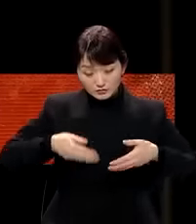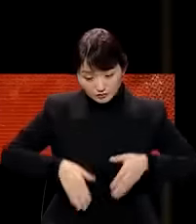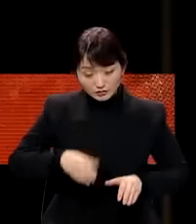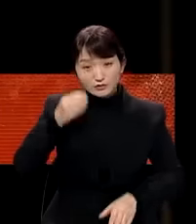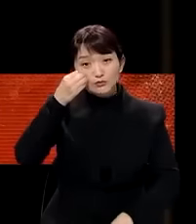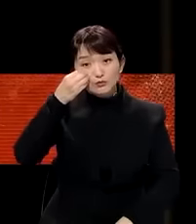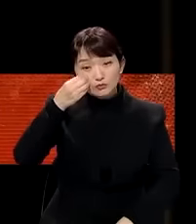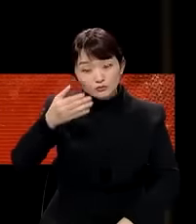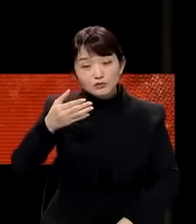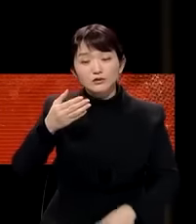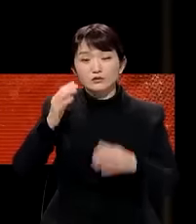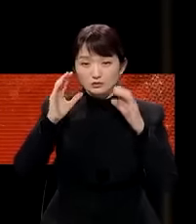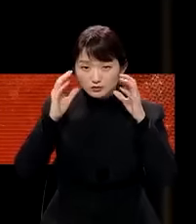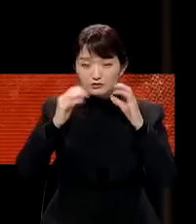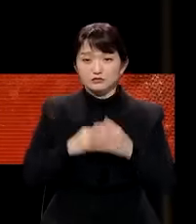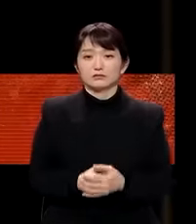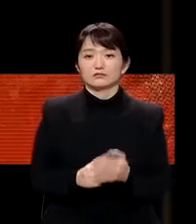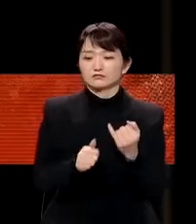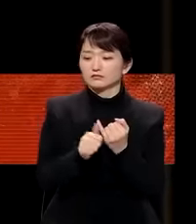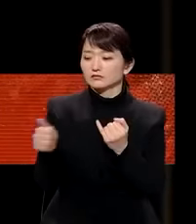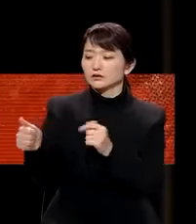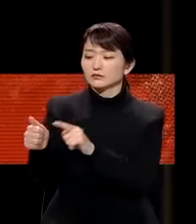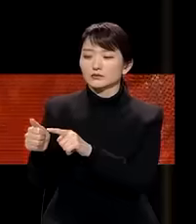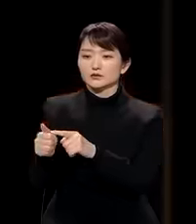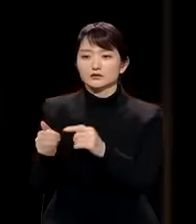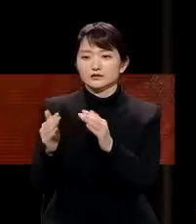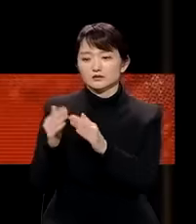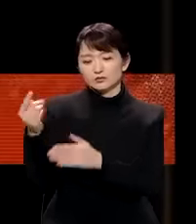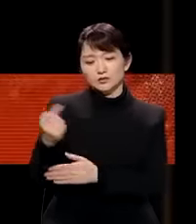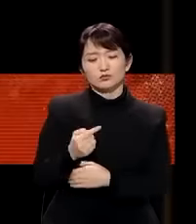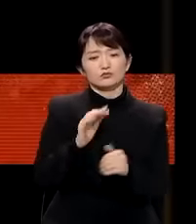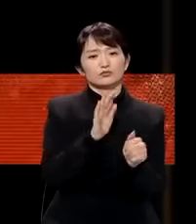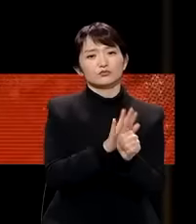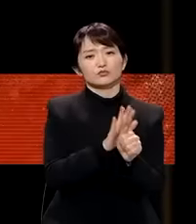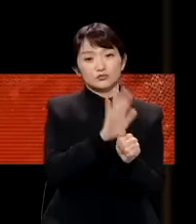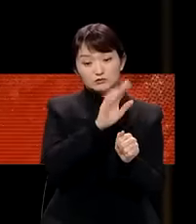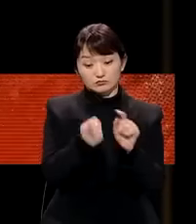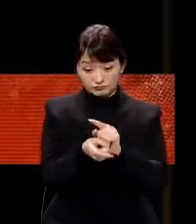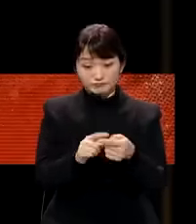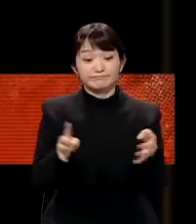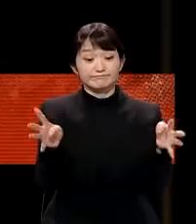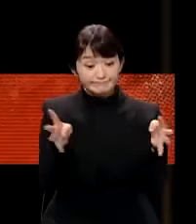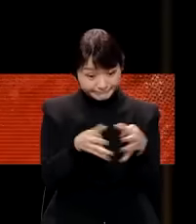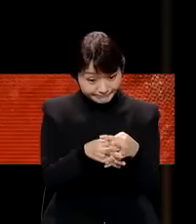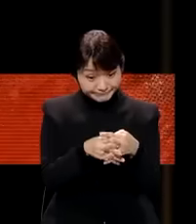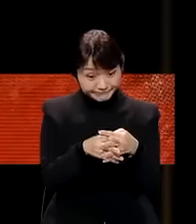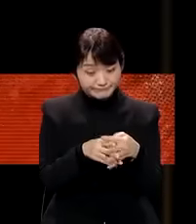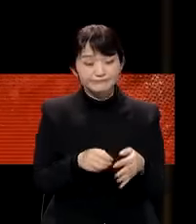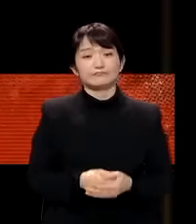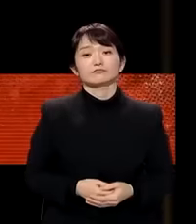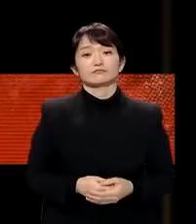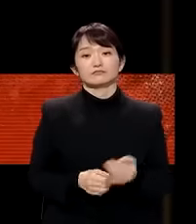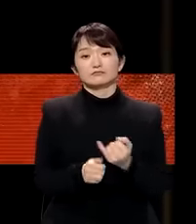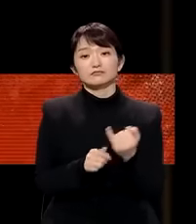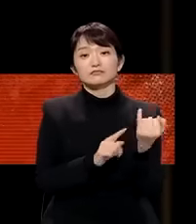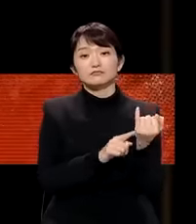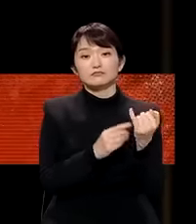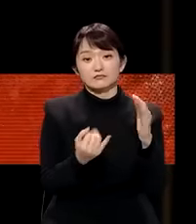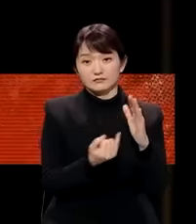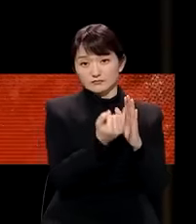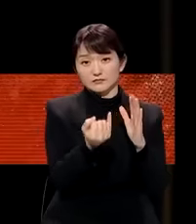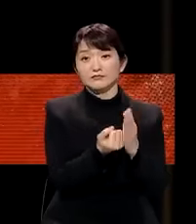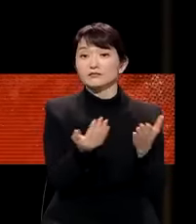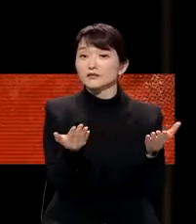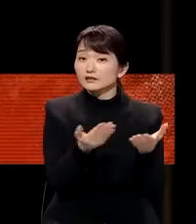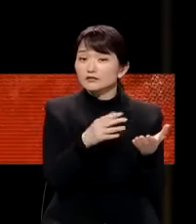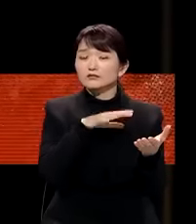있다고 합니다이 남편이 집안일은 일단 일절 안 하는데 이건 뭐 합의가 된 거고요 사연자 전업이아서 전혀 불만도 문제도 없다고